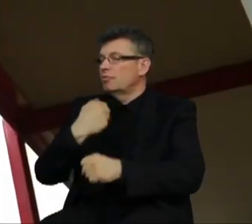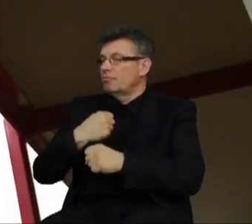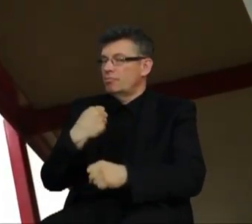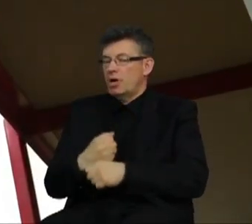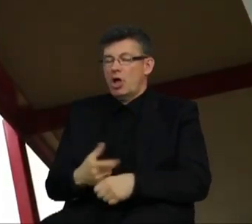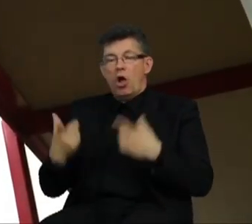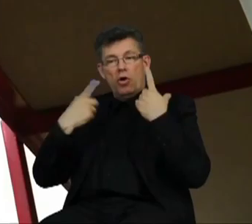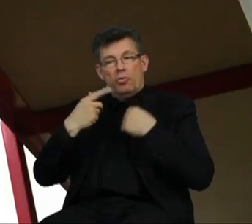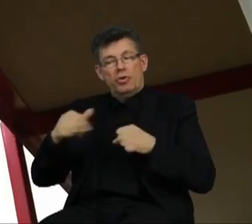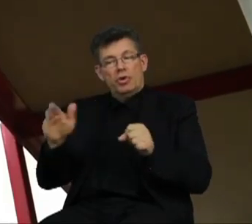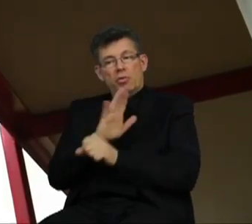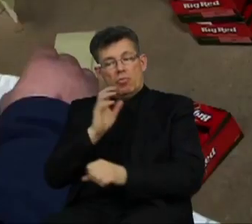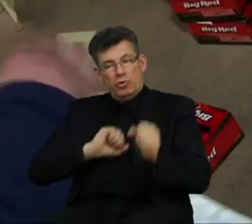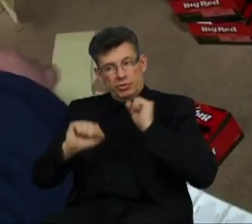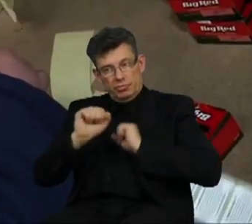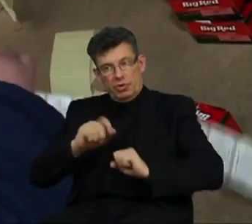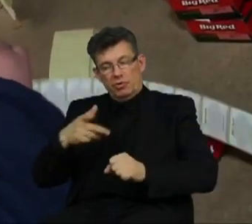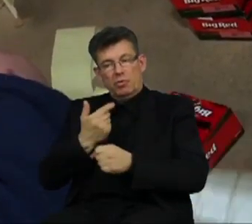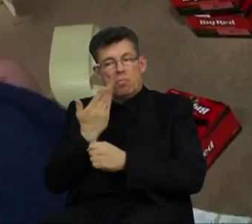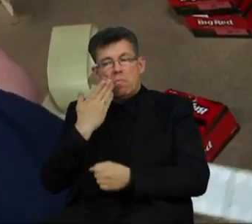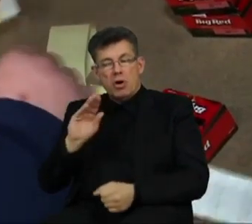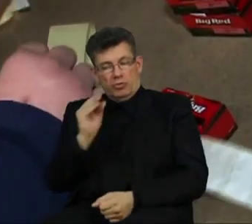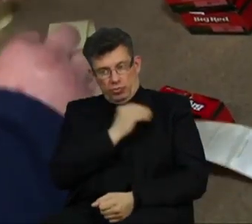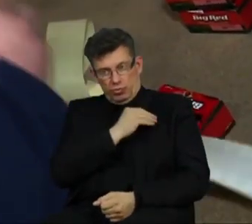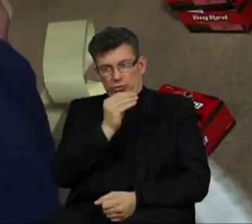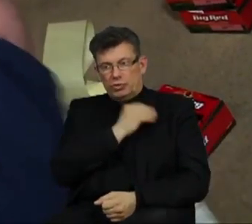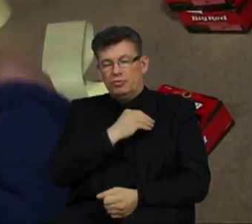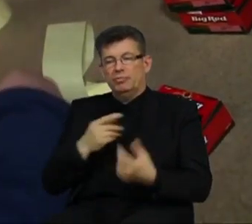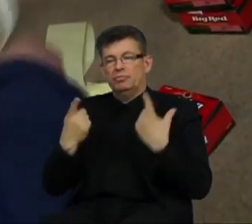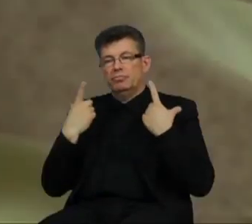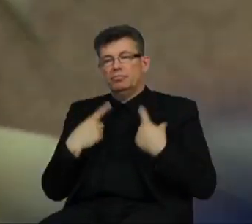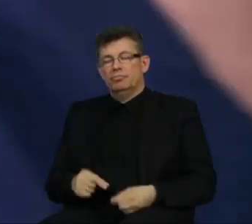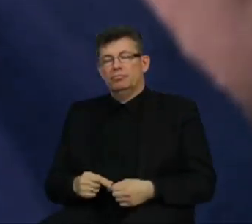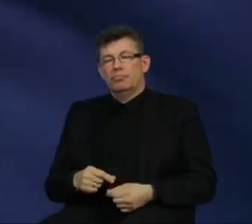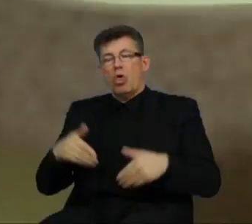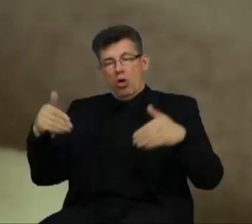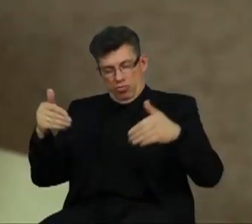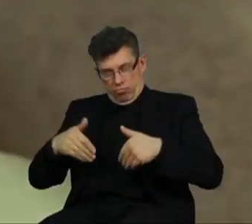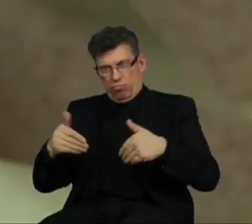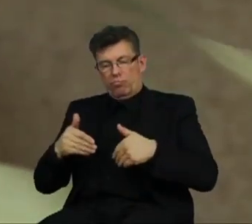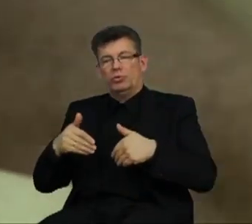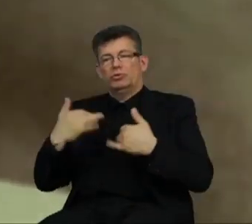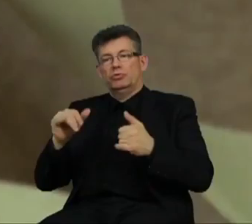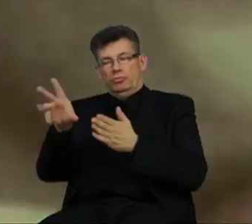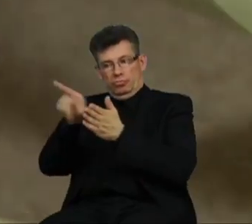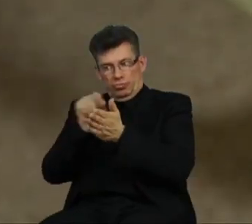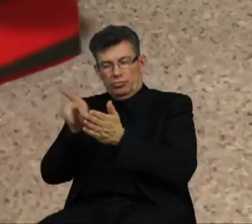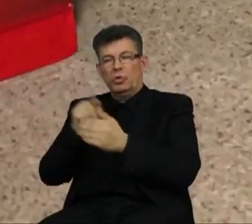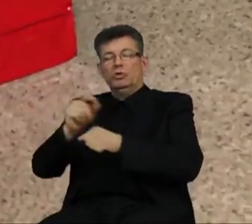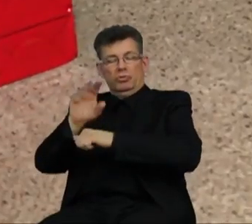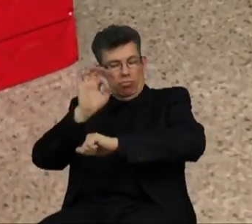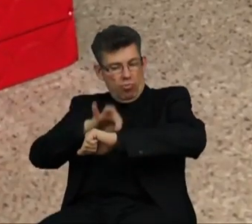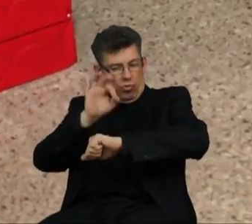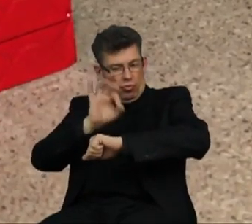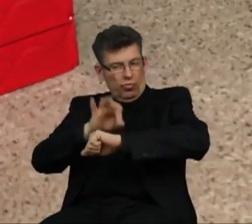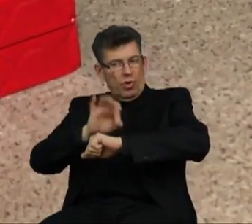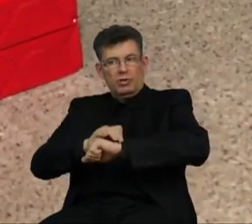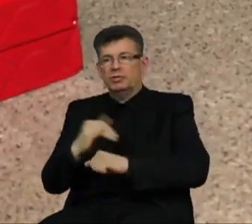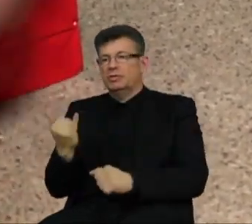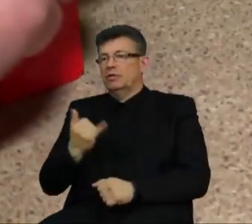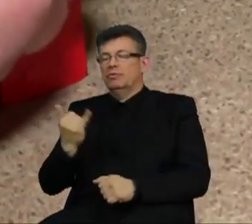Osoby z niepełnosprawnością są pracownikami bardzo rzetelnymi. Są to osoby, na które można liczyć, są punktualne,